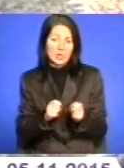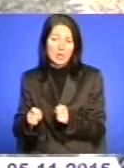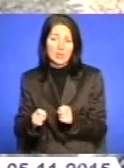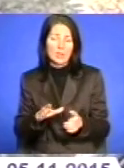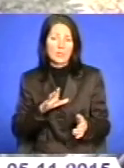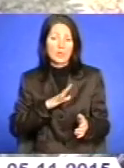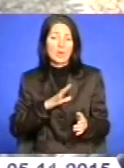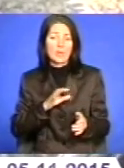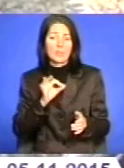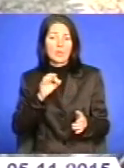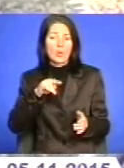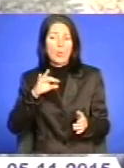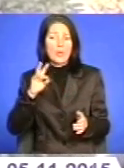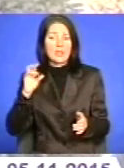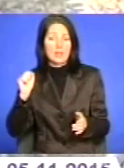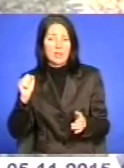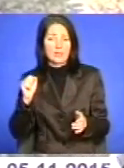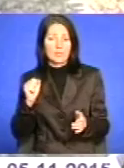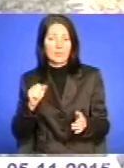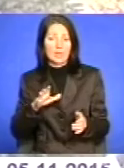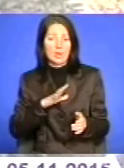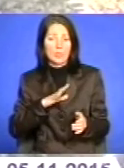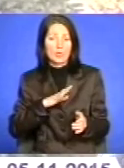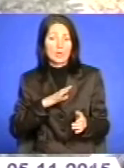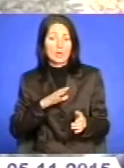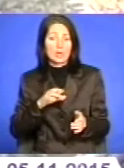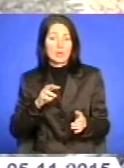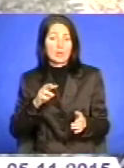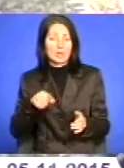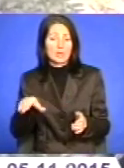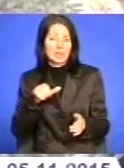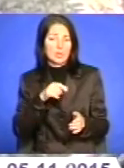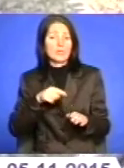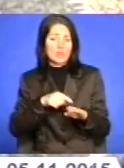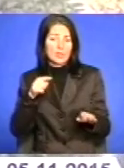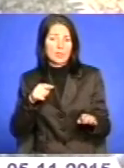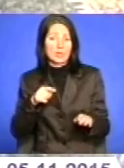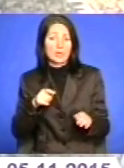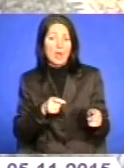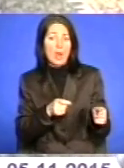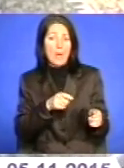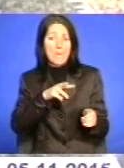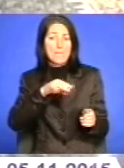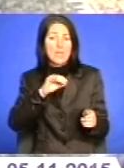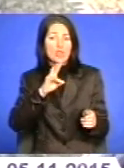опитному, самі під час розгрузки, були постріли, самі чули це все з мінометок, 120-ок. Наскільки